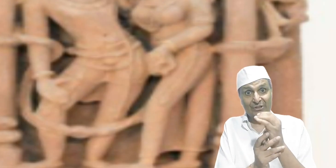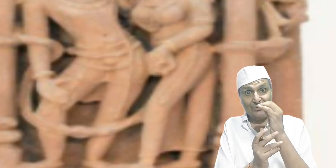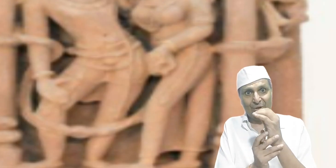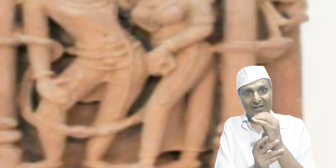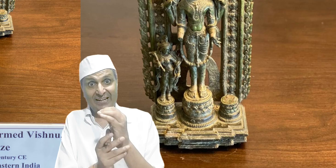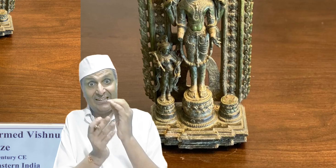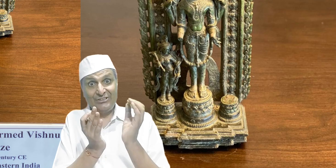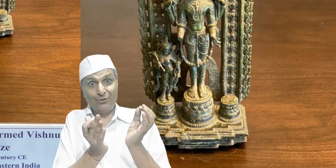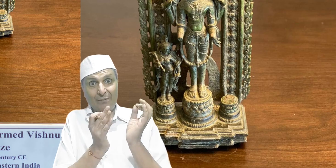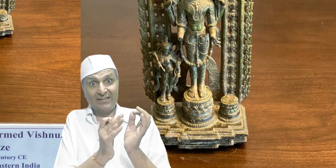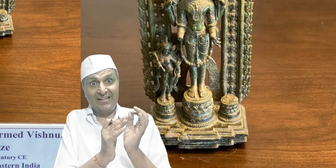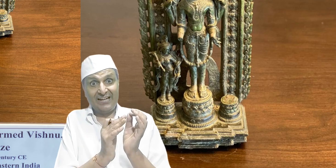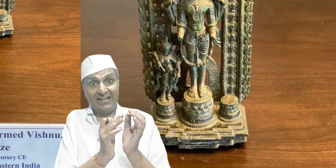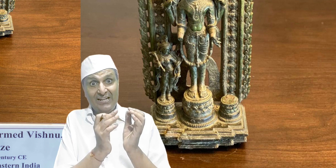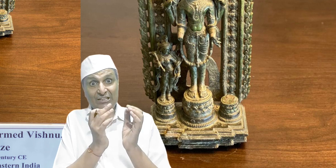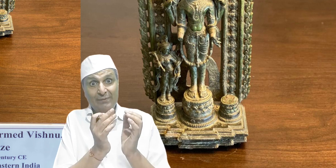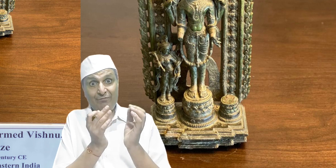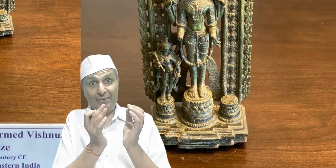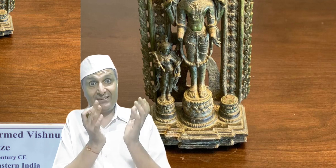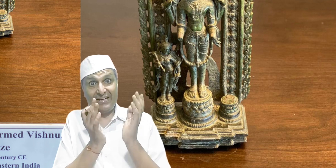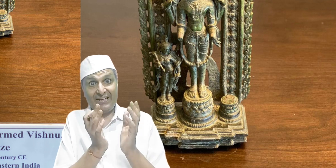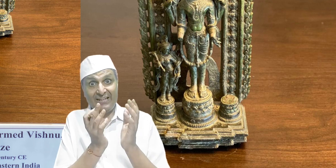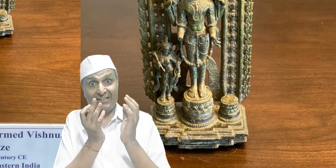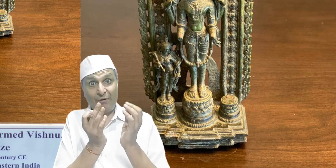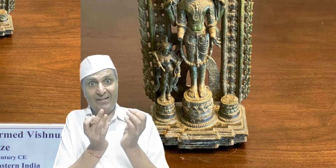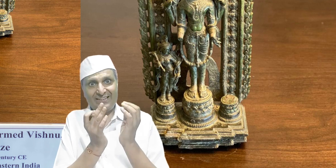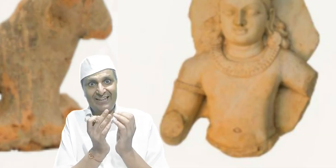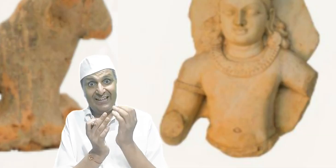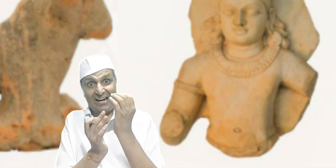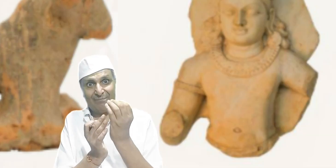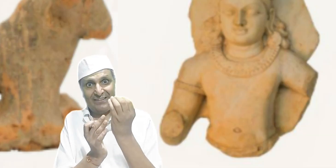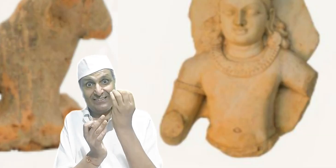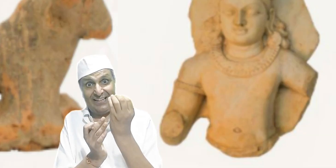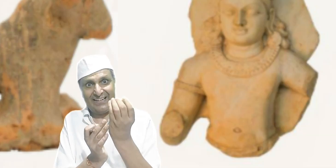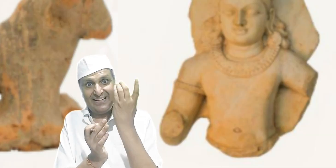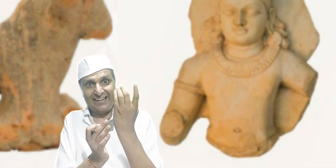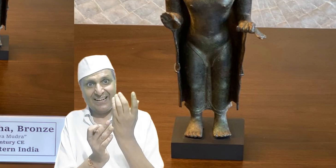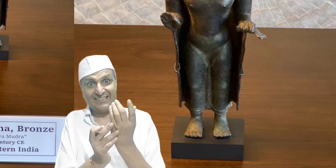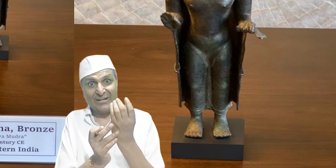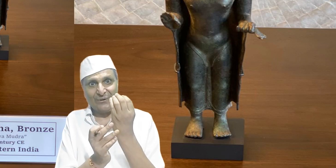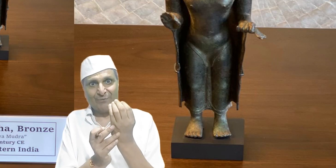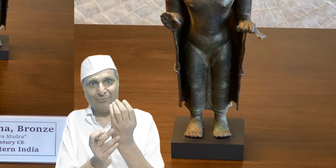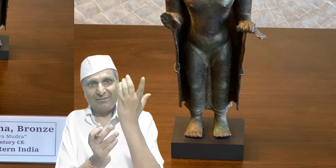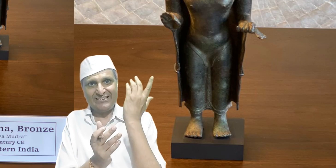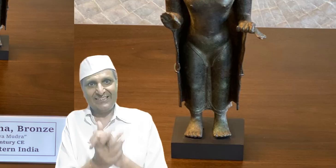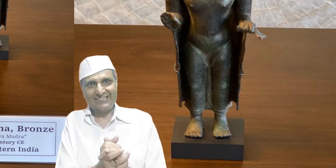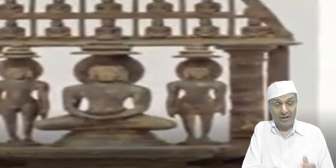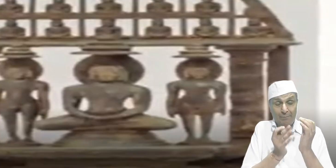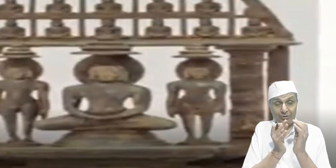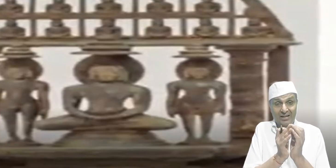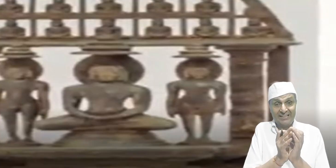1669 जिनको आप देख रहें हैं इस तरह के कि आप देख रहे हैं और